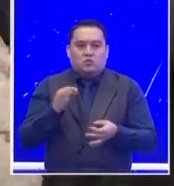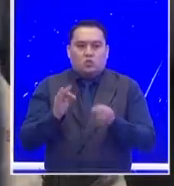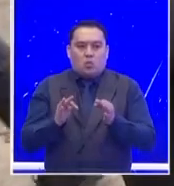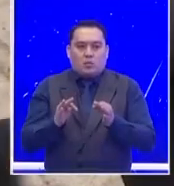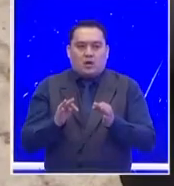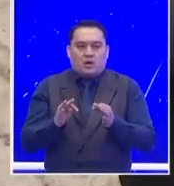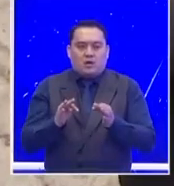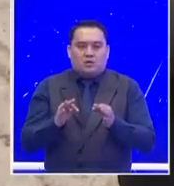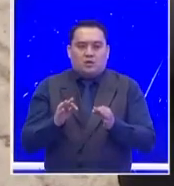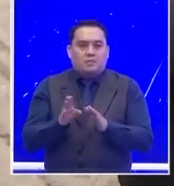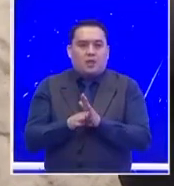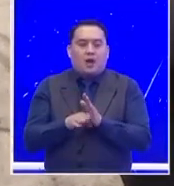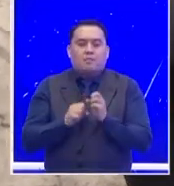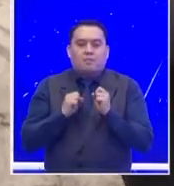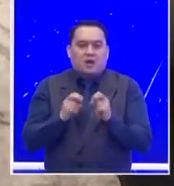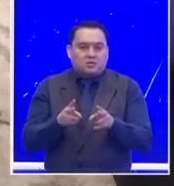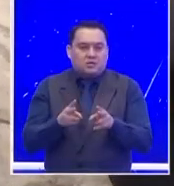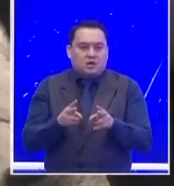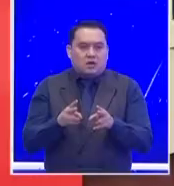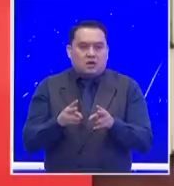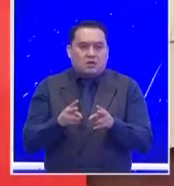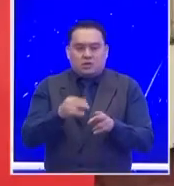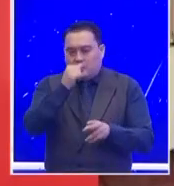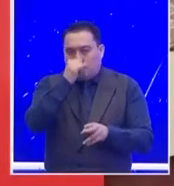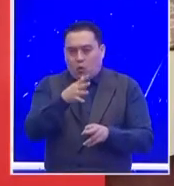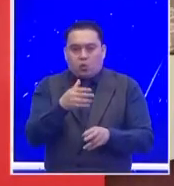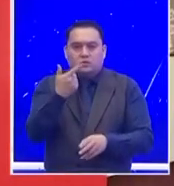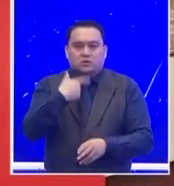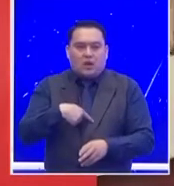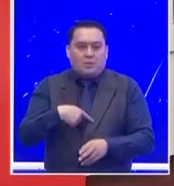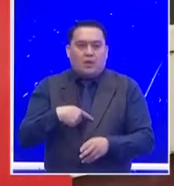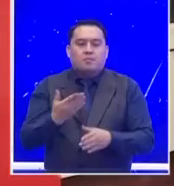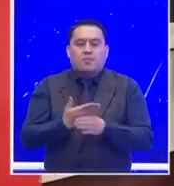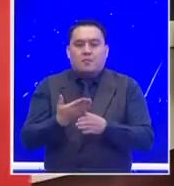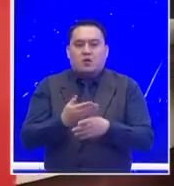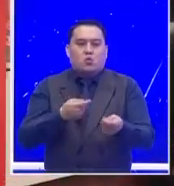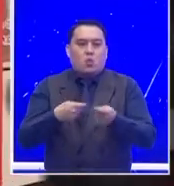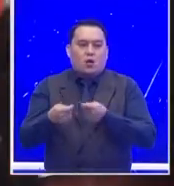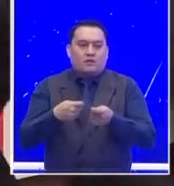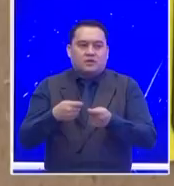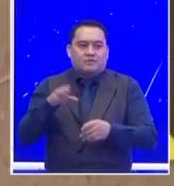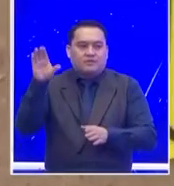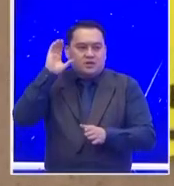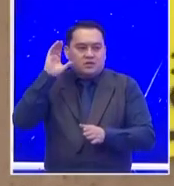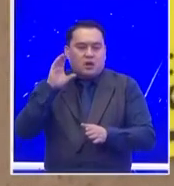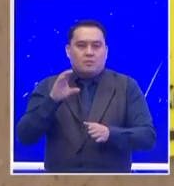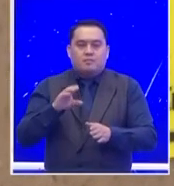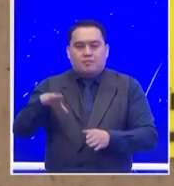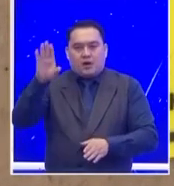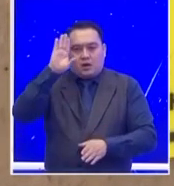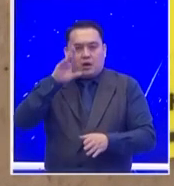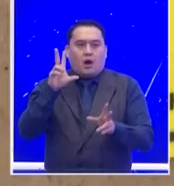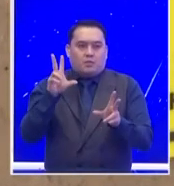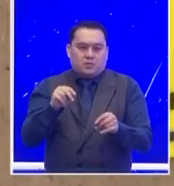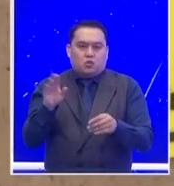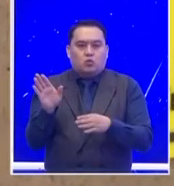что является небезопасно. В результате Ихе не смог подняться самостоятельно. Администрация рынка, выслушав отчаянного парня,